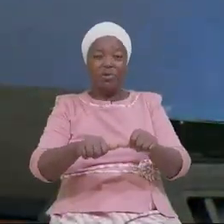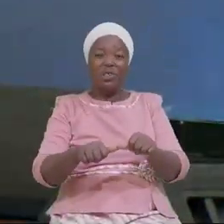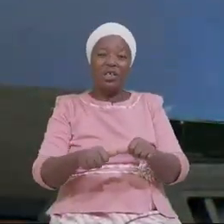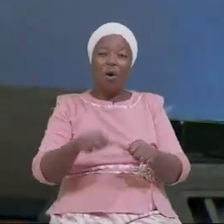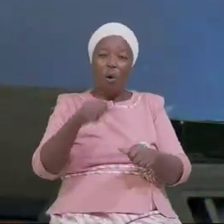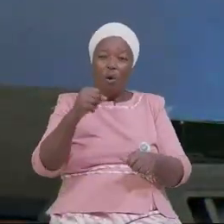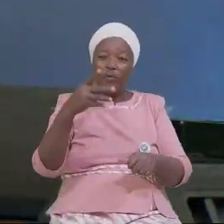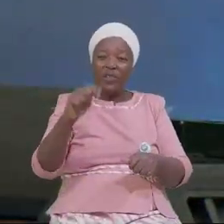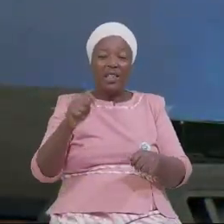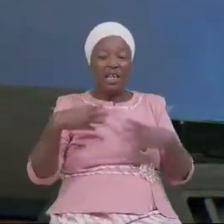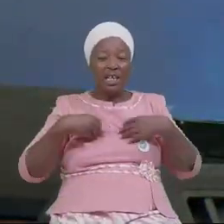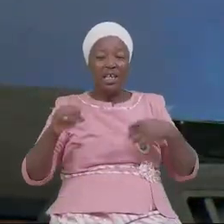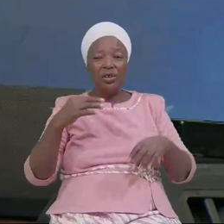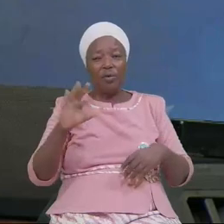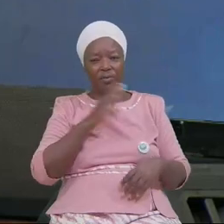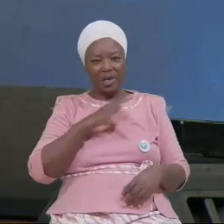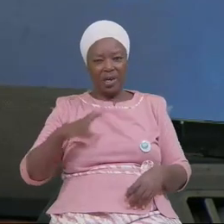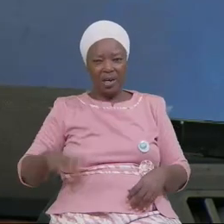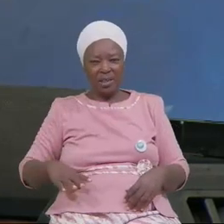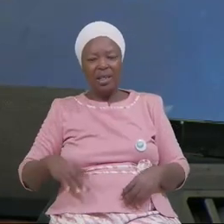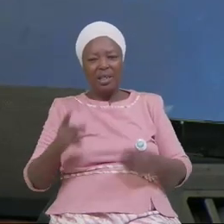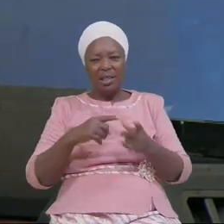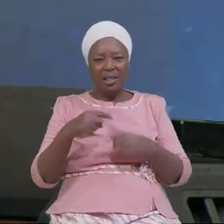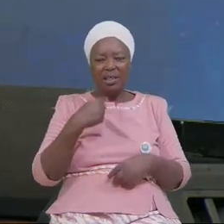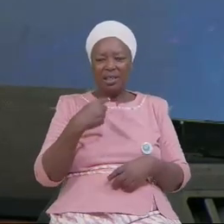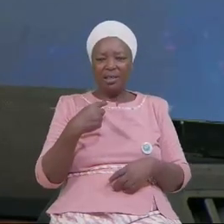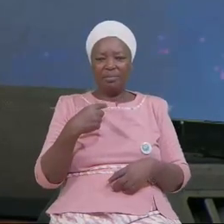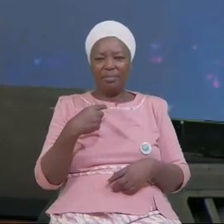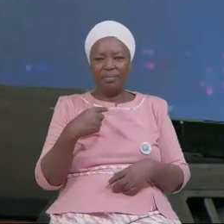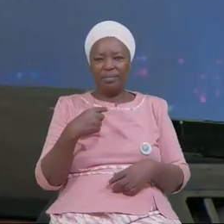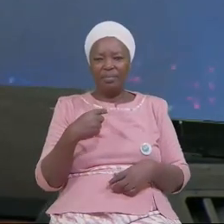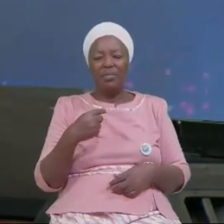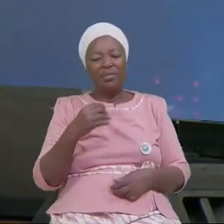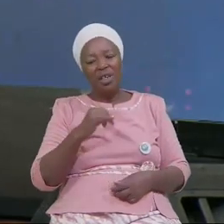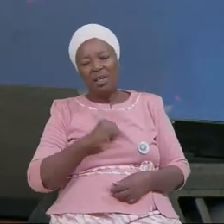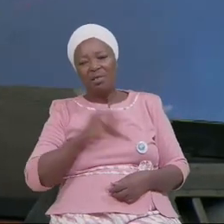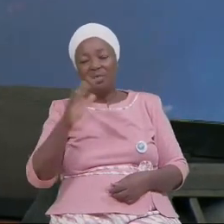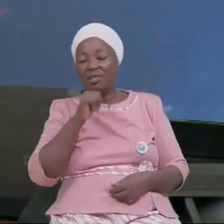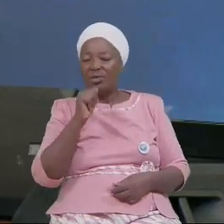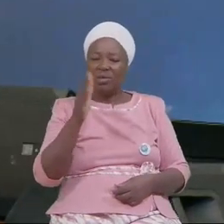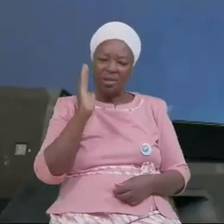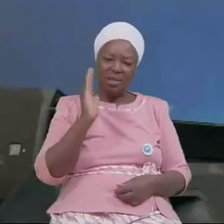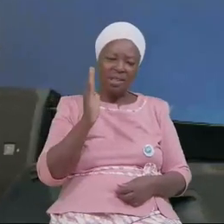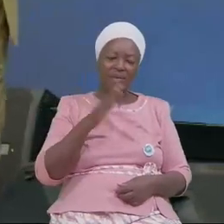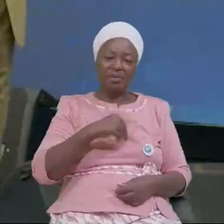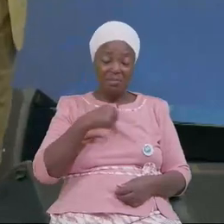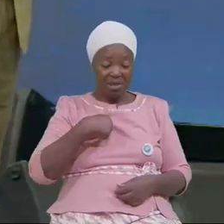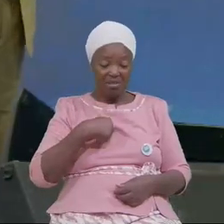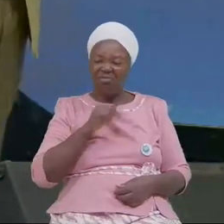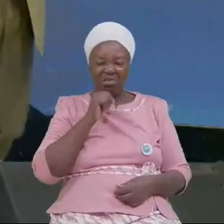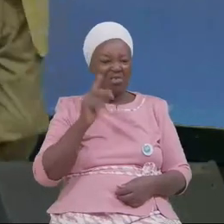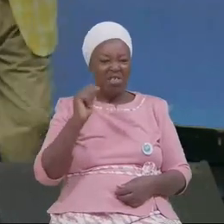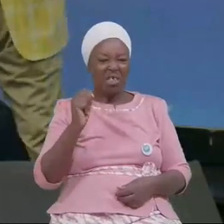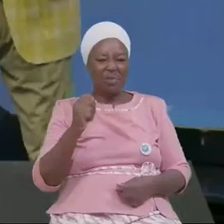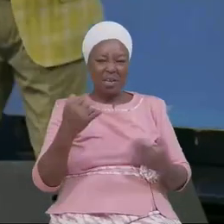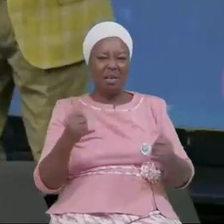la guérison de Christ disent que je ne vais pas donner mon témoignage publiquement,